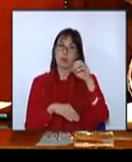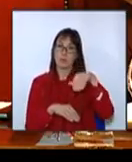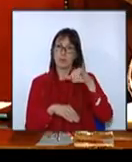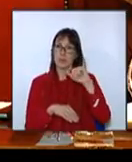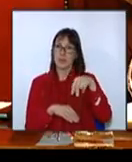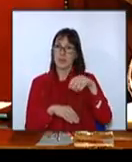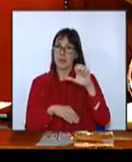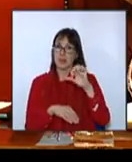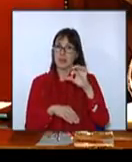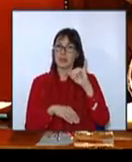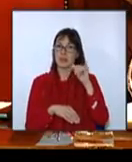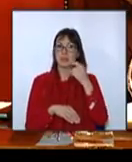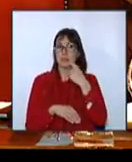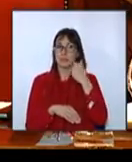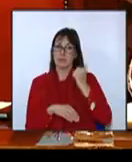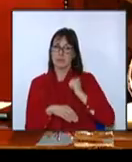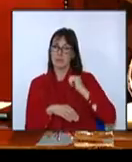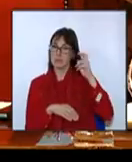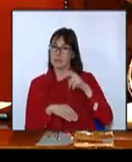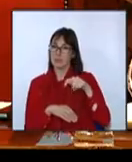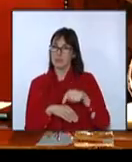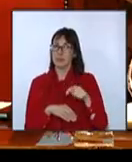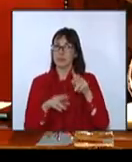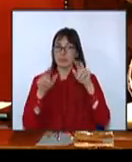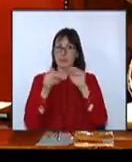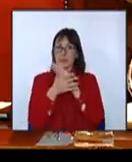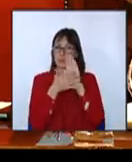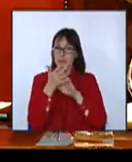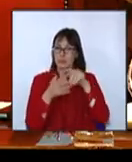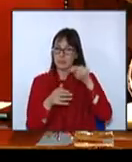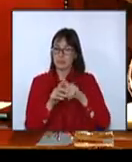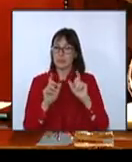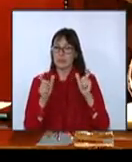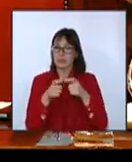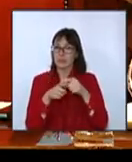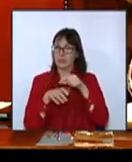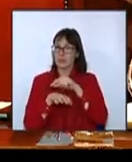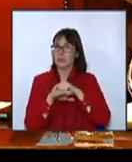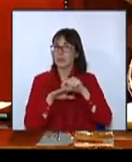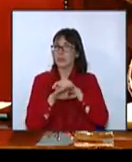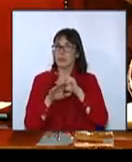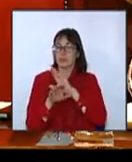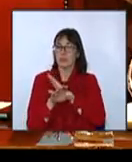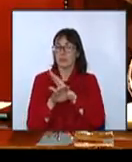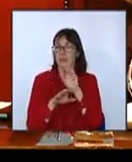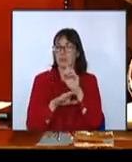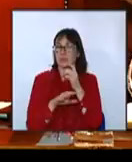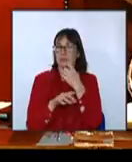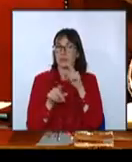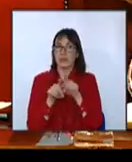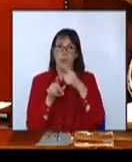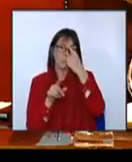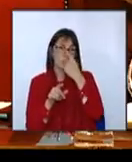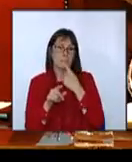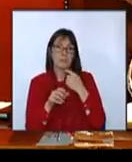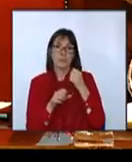aprofitar de poder venir aquí, però vull dir que els temes que es van tractar sobretot va ser més de com estem treballant